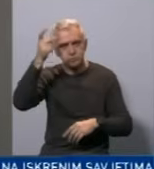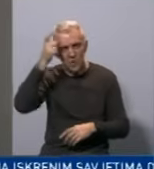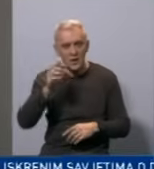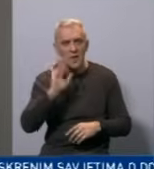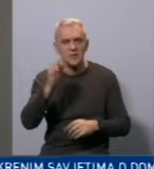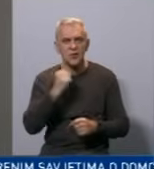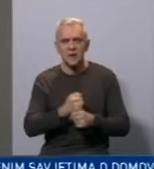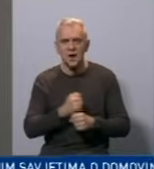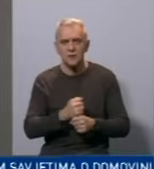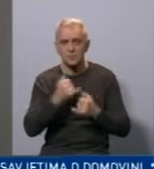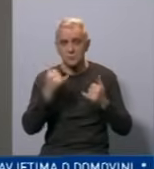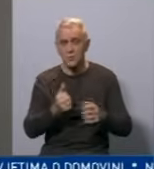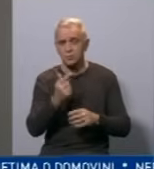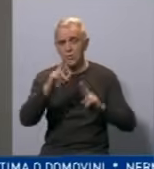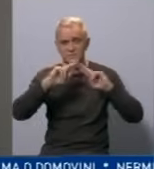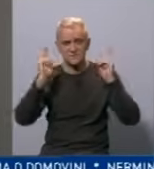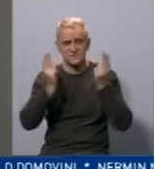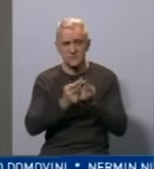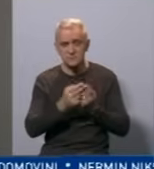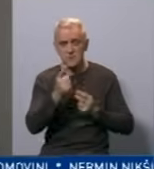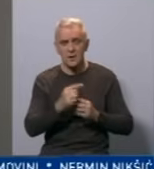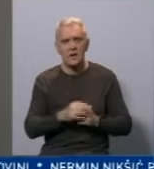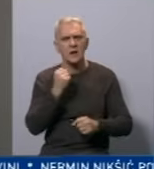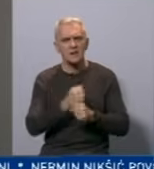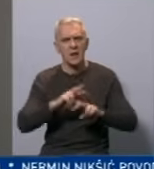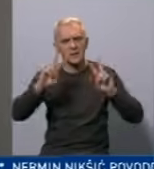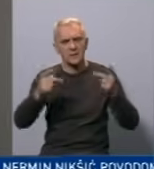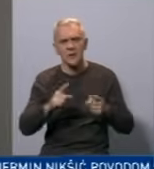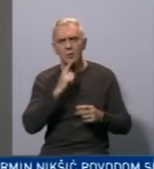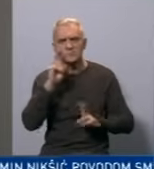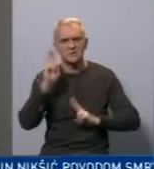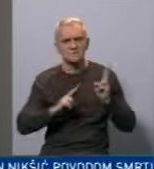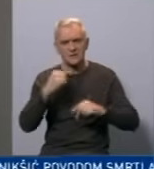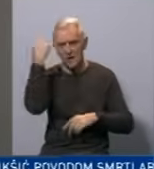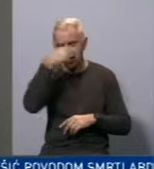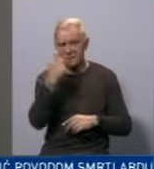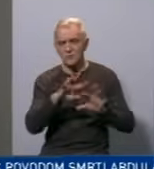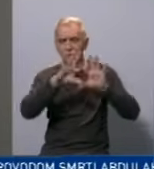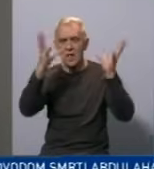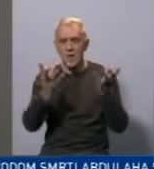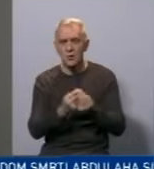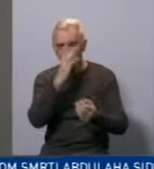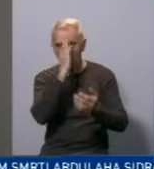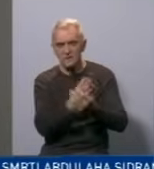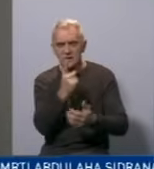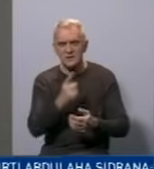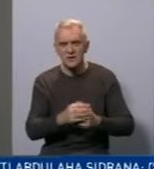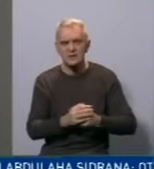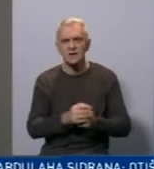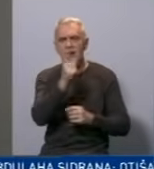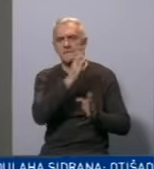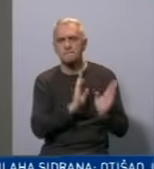Beogradu. Njeni se radovi nalaze u brojnim svjetskim kolekcijama. Bavila se temama koje su razmatrale individualne i